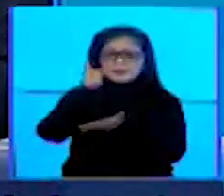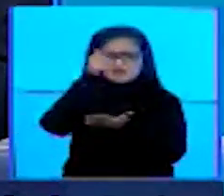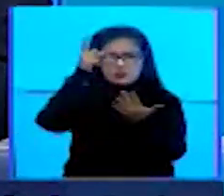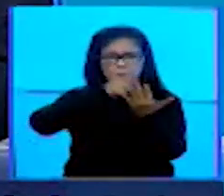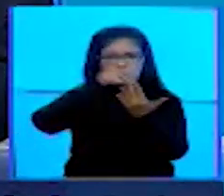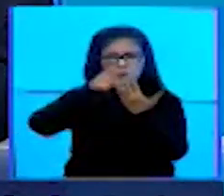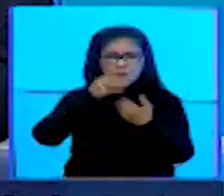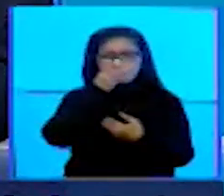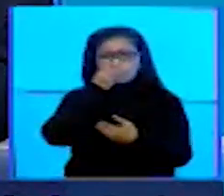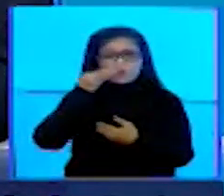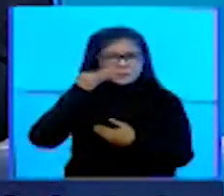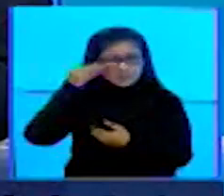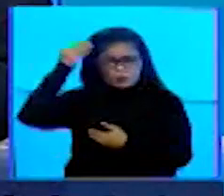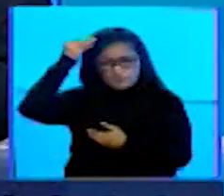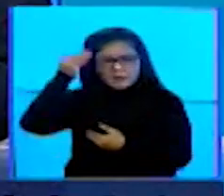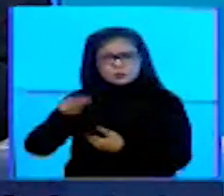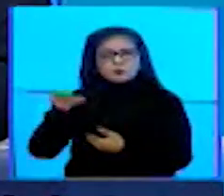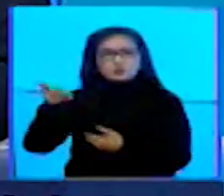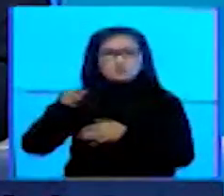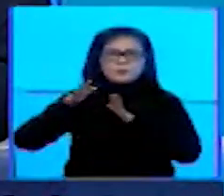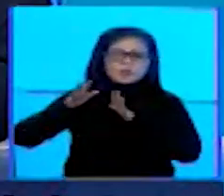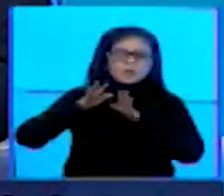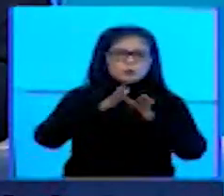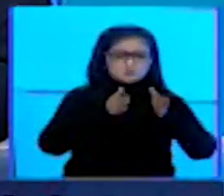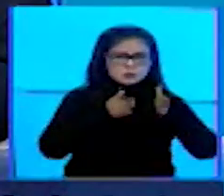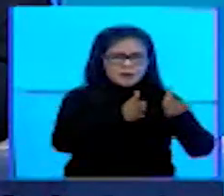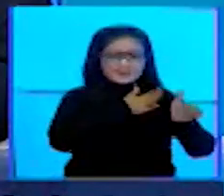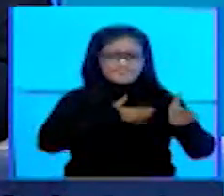spesial program Ramadan, Penyeru Jalan Kebaikan.